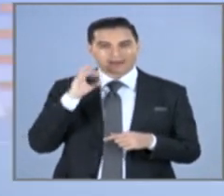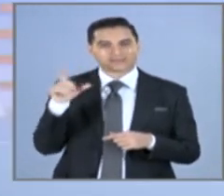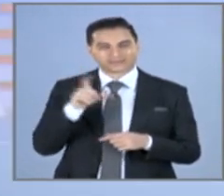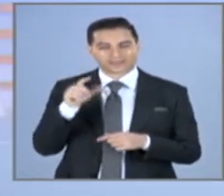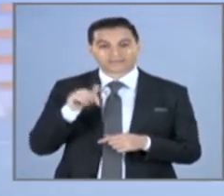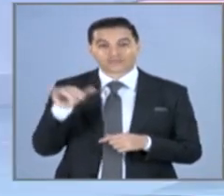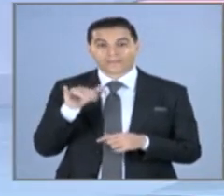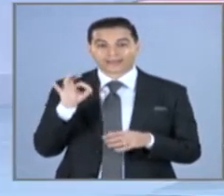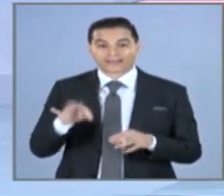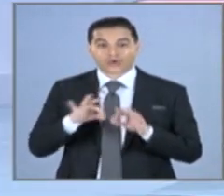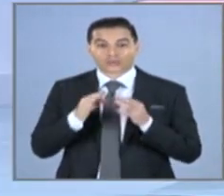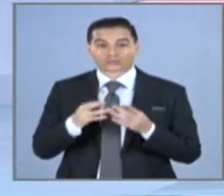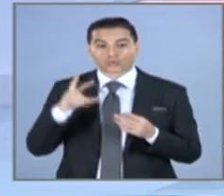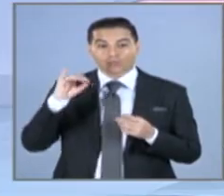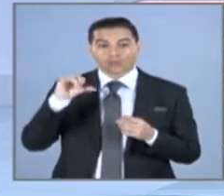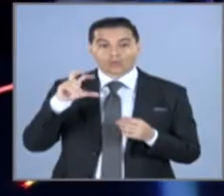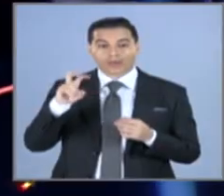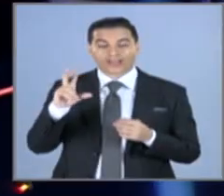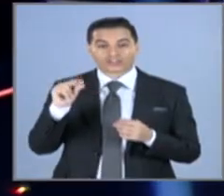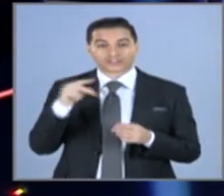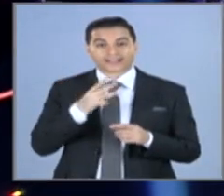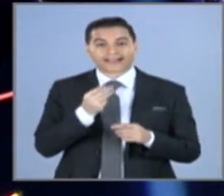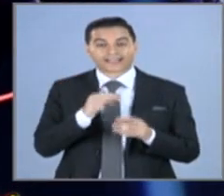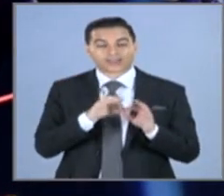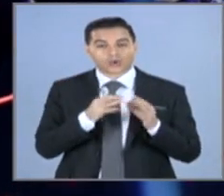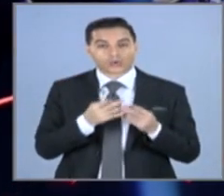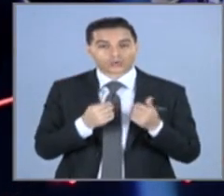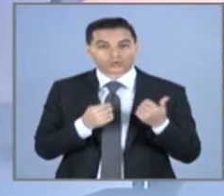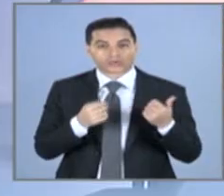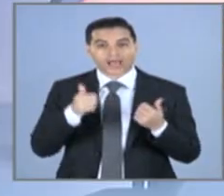الجمولة 20، عيلة الجمولة 30، عيلة أبو ضيف.